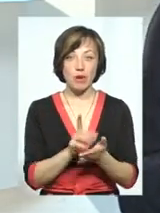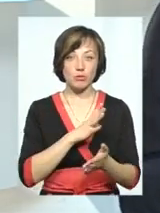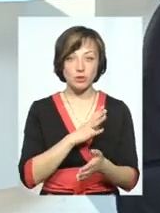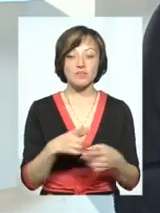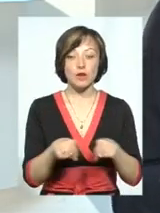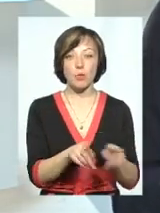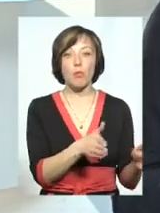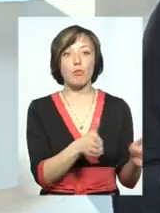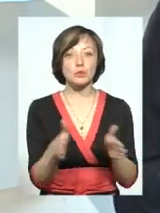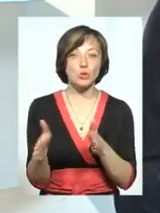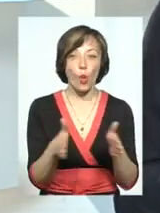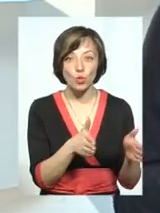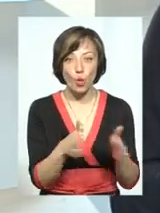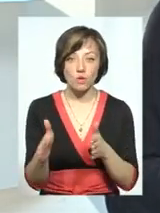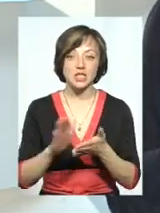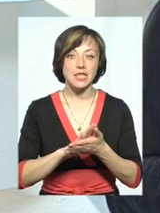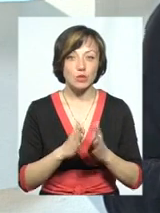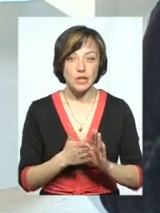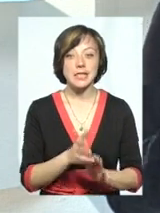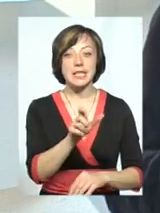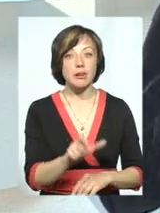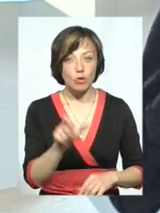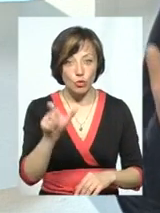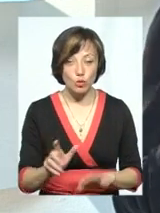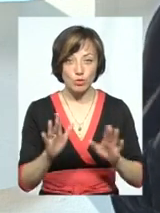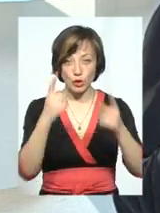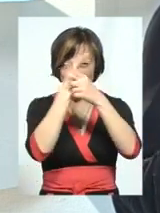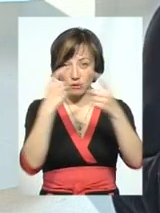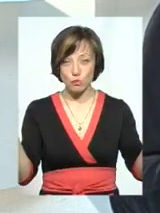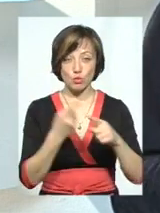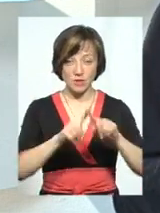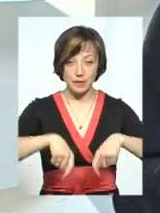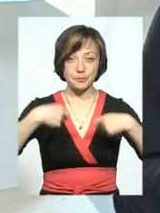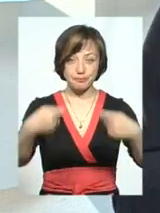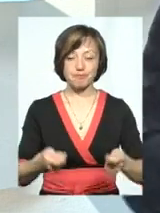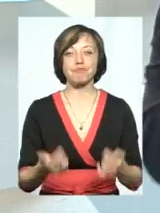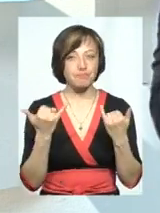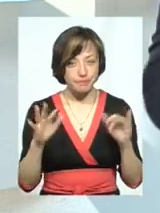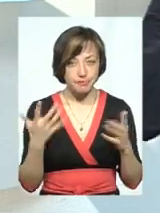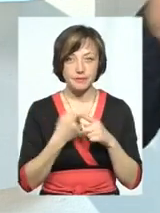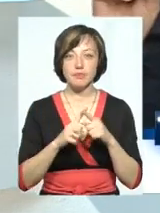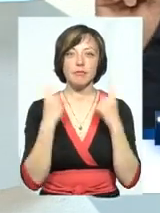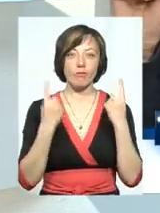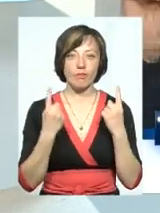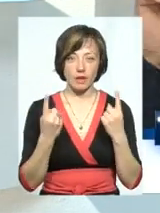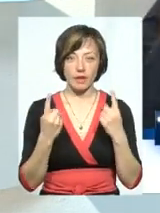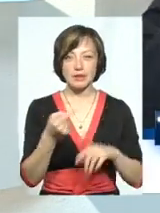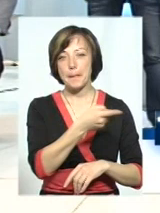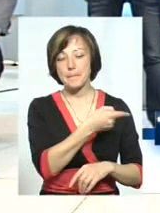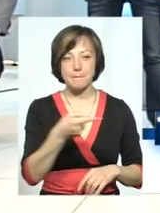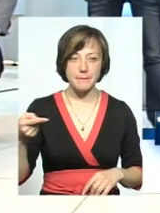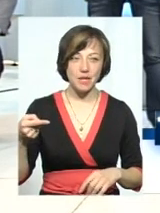рівно підготовча ситуація, і люди, які будуть це озвучувати, нести. В даному випадку це величезний мінус